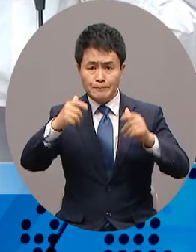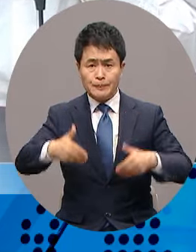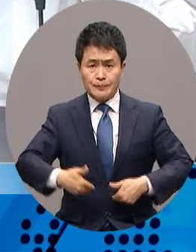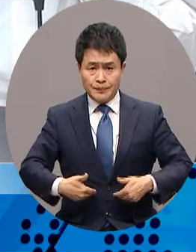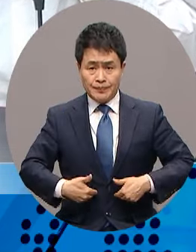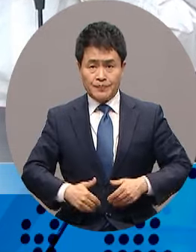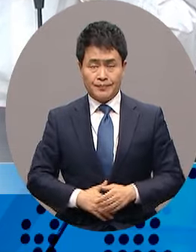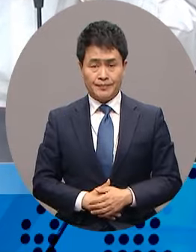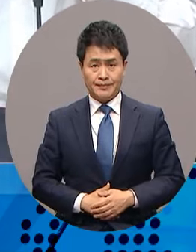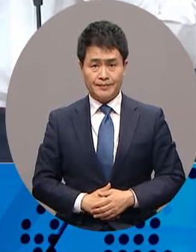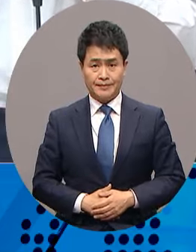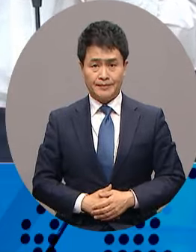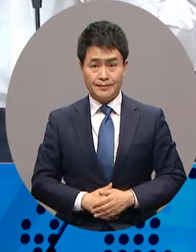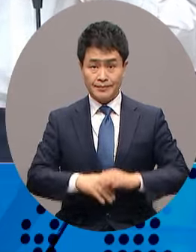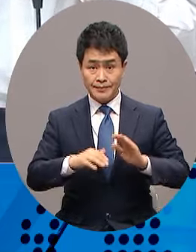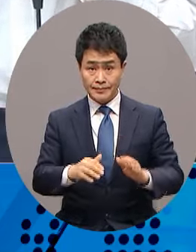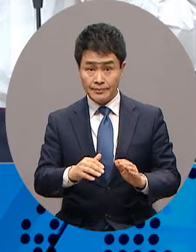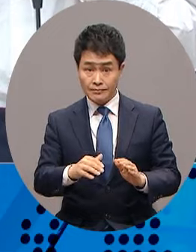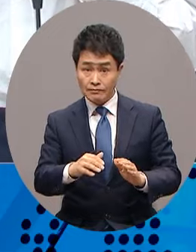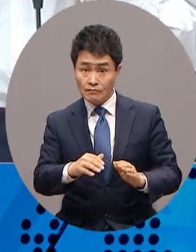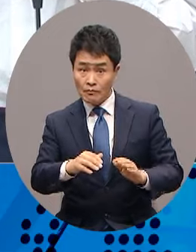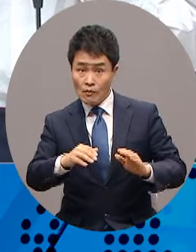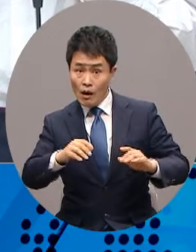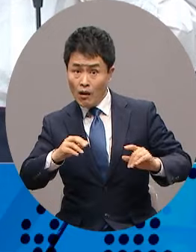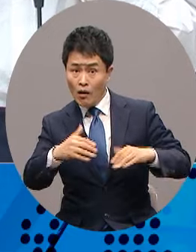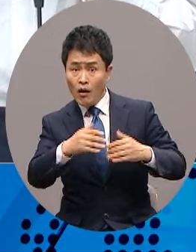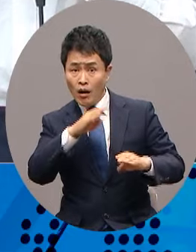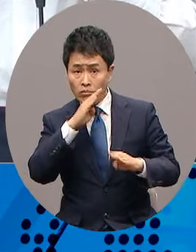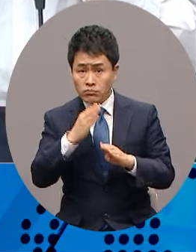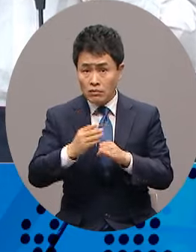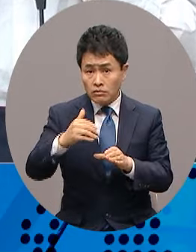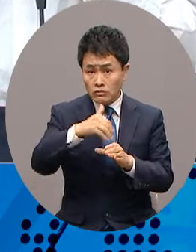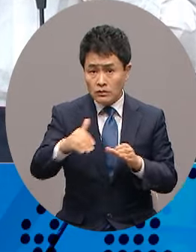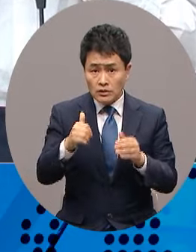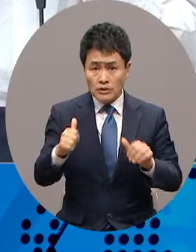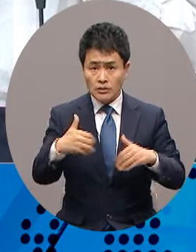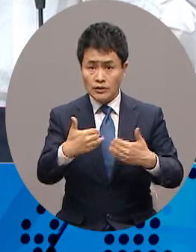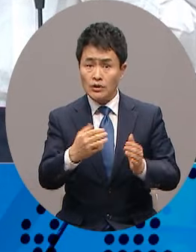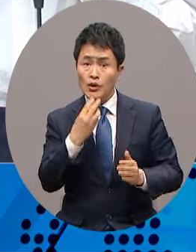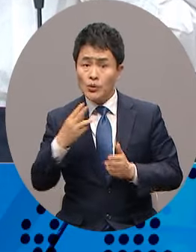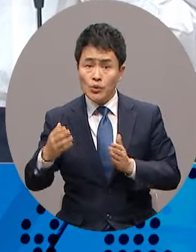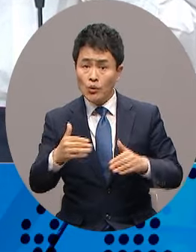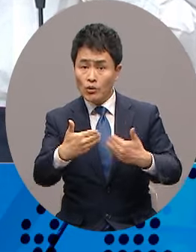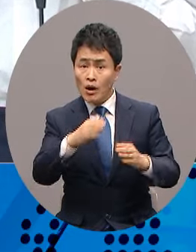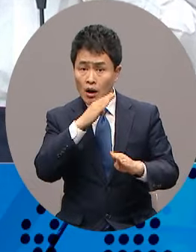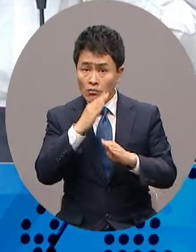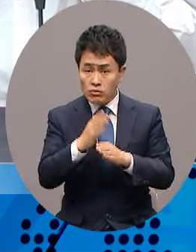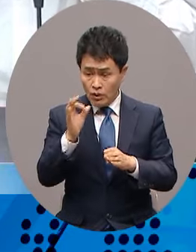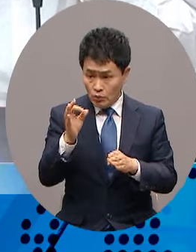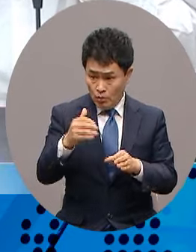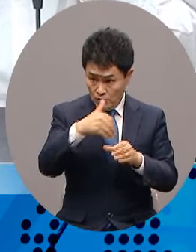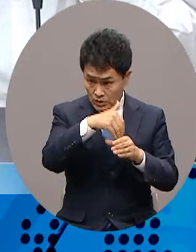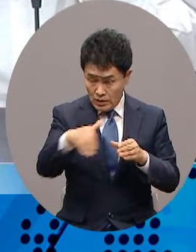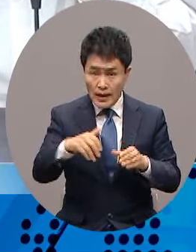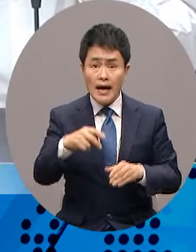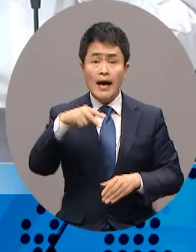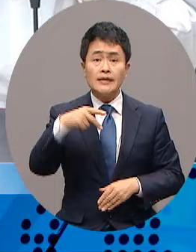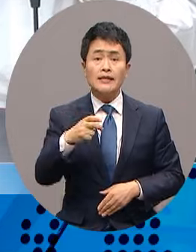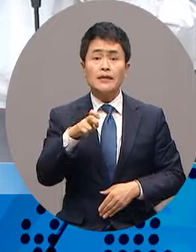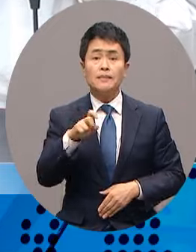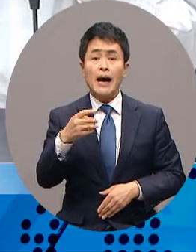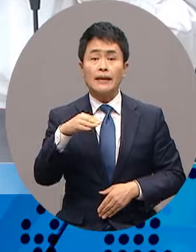양형 이유를 밝혔습니다 쟁점이었던 대북 송금의 경우 재판부는 경기도가 북한에 지급하기로 한 스마트팜